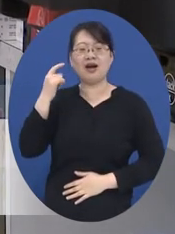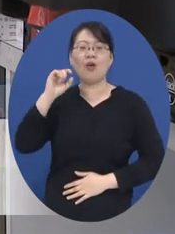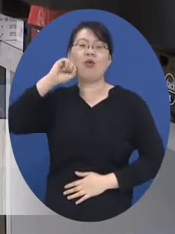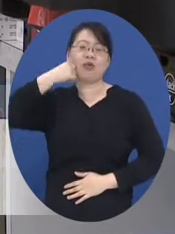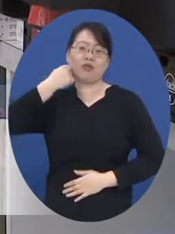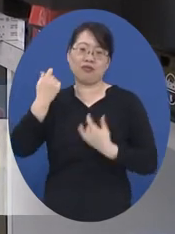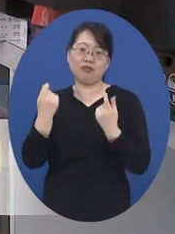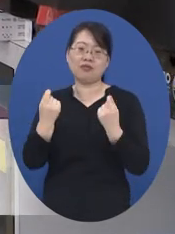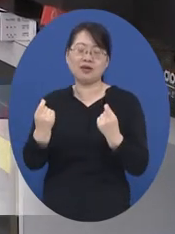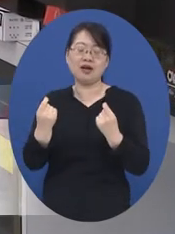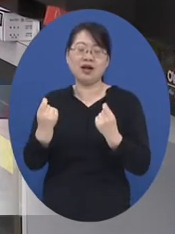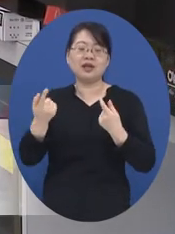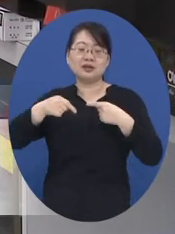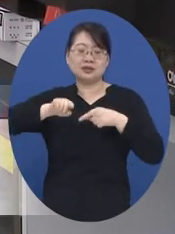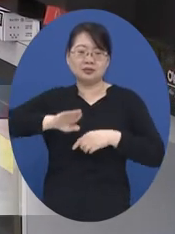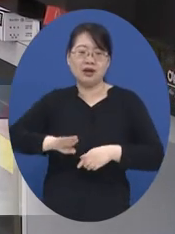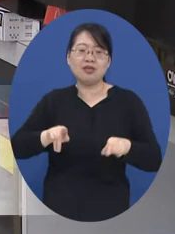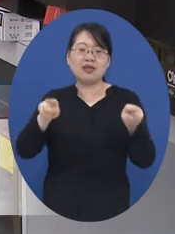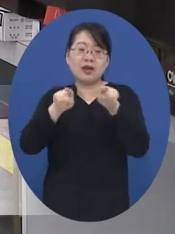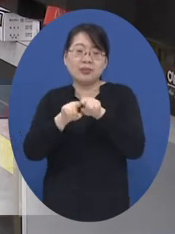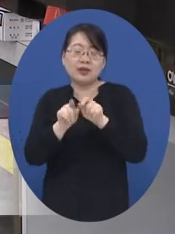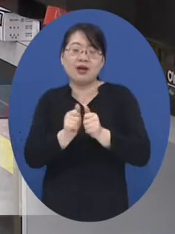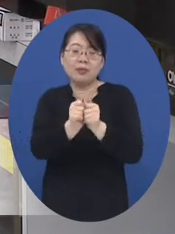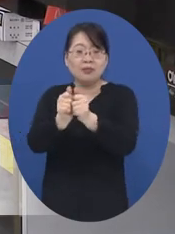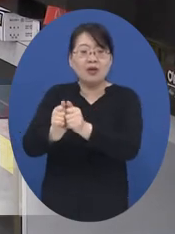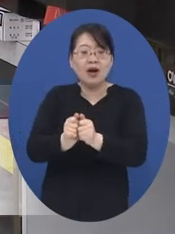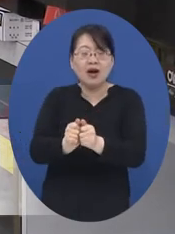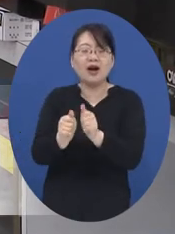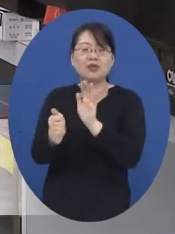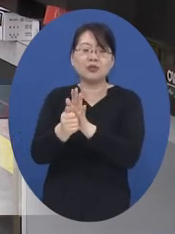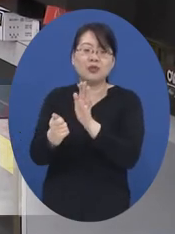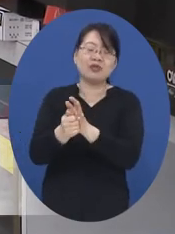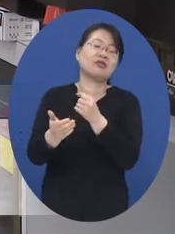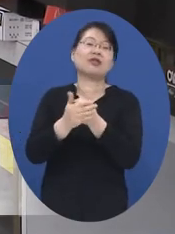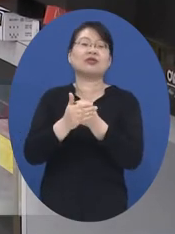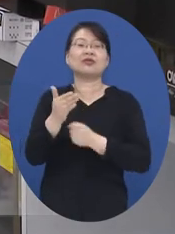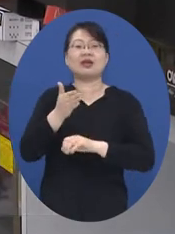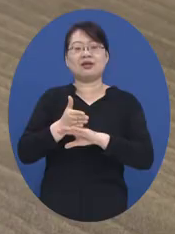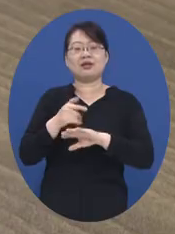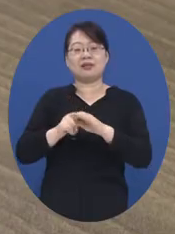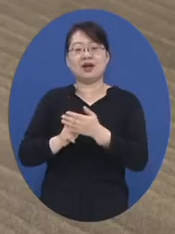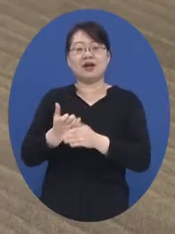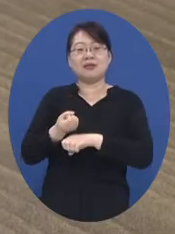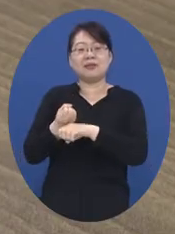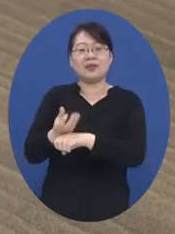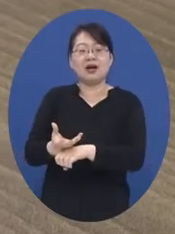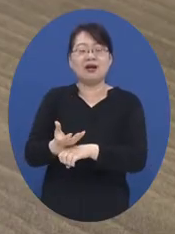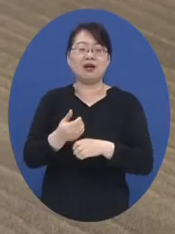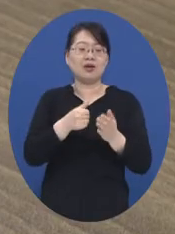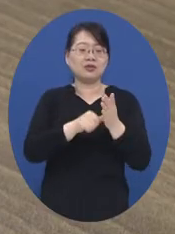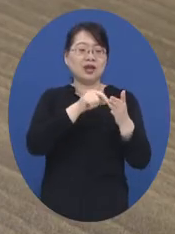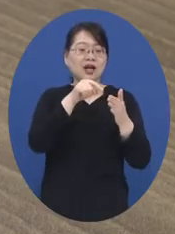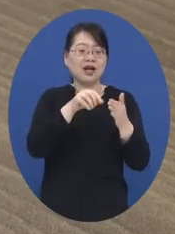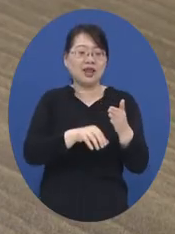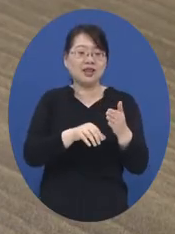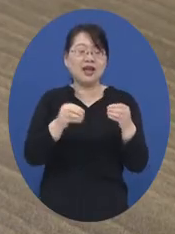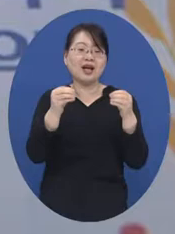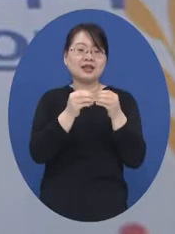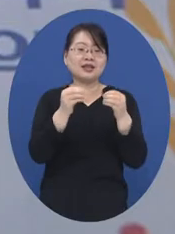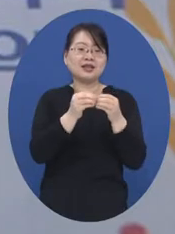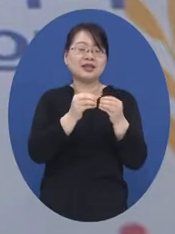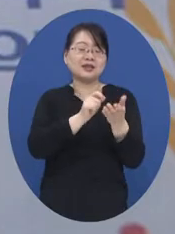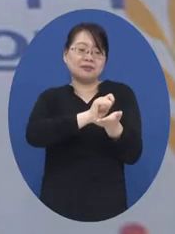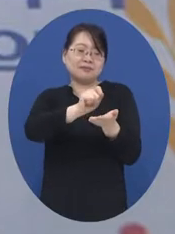되고요. 그냥 이렇게 옆에서라도 좀 도움 드릴 수 있다는 게더 감사한 것 같아요. 물품 안에 살포시